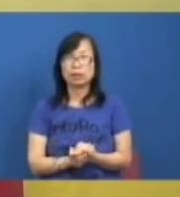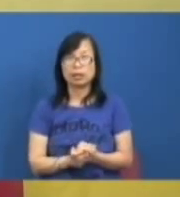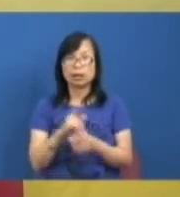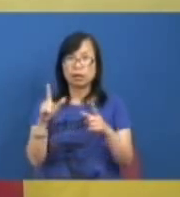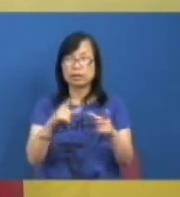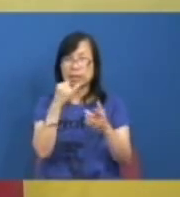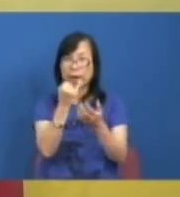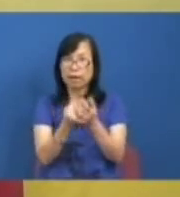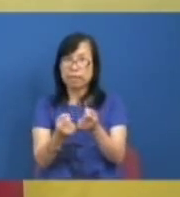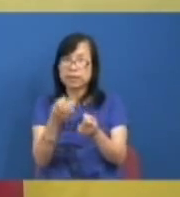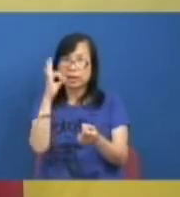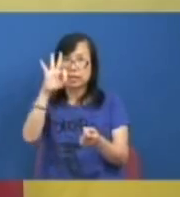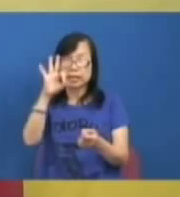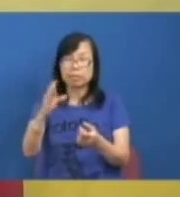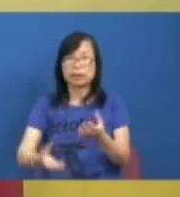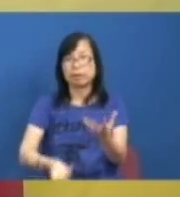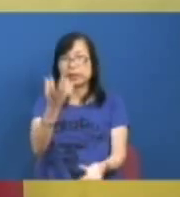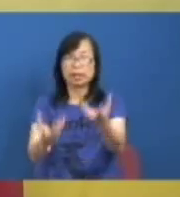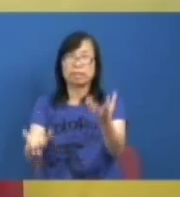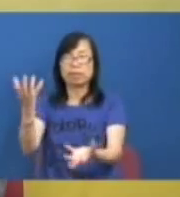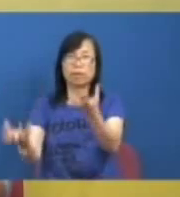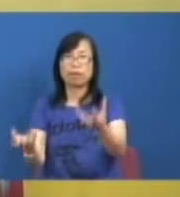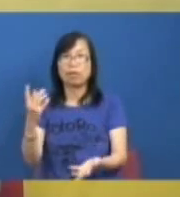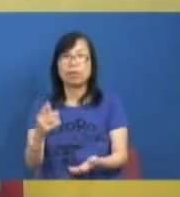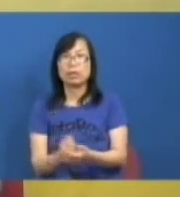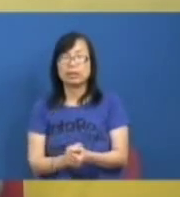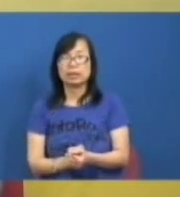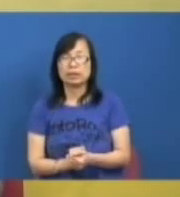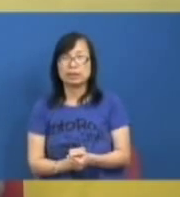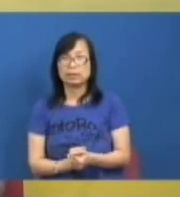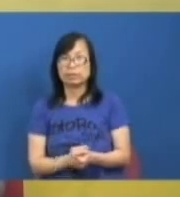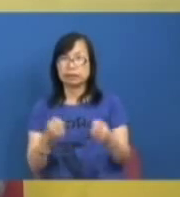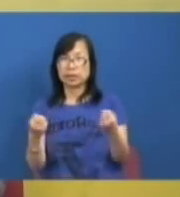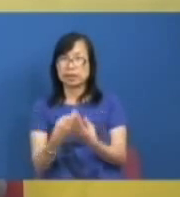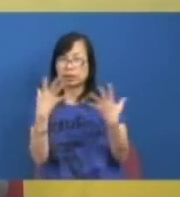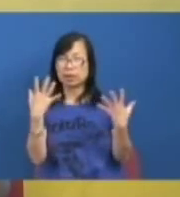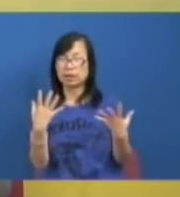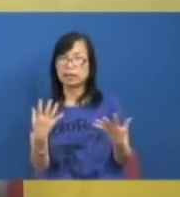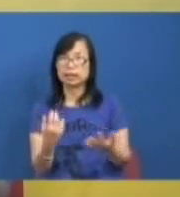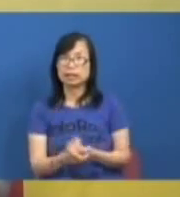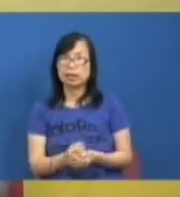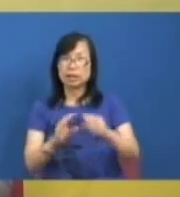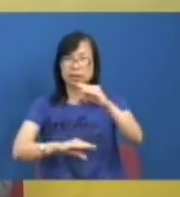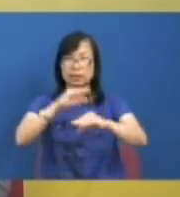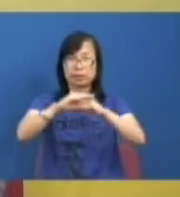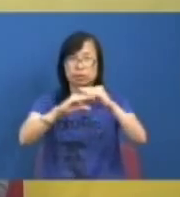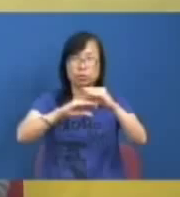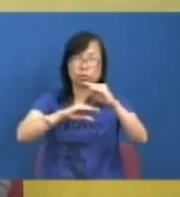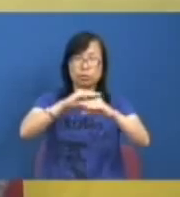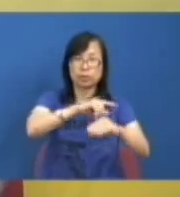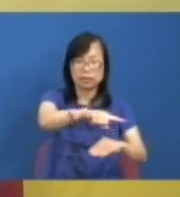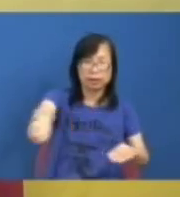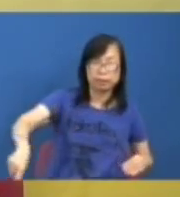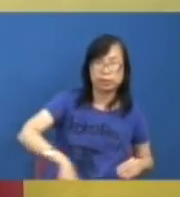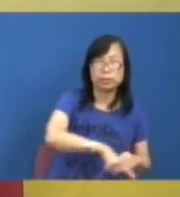火，咁我見到咧嗰、那個係喺事發喺一個喺一個建築嘅地盤，咁而家